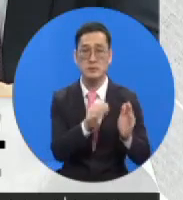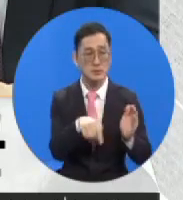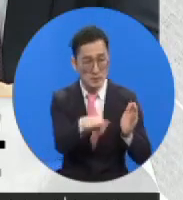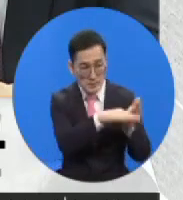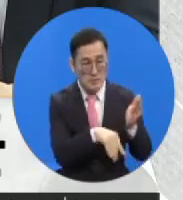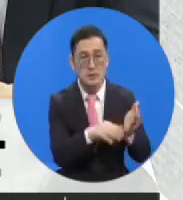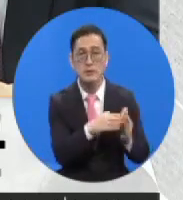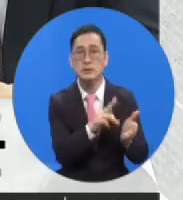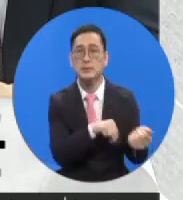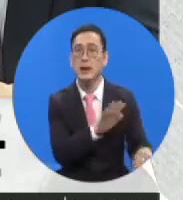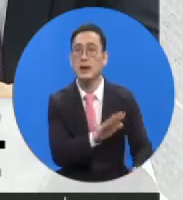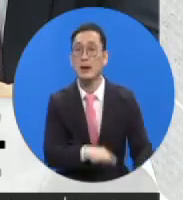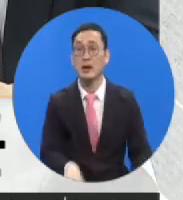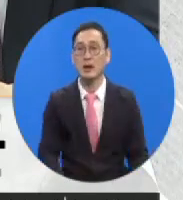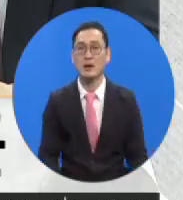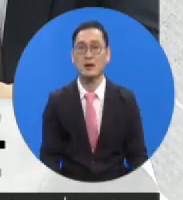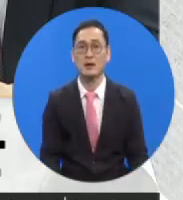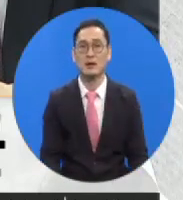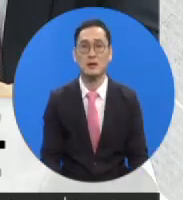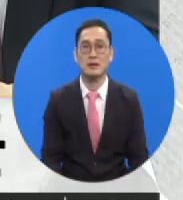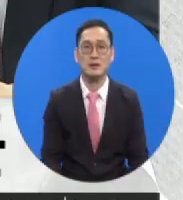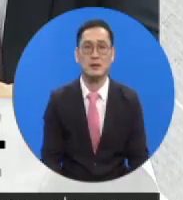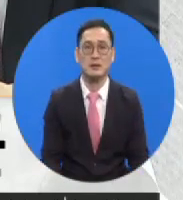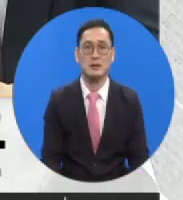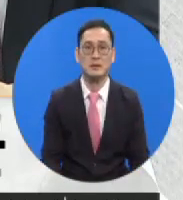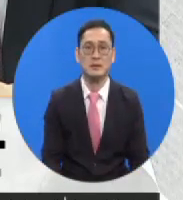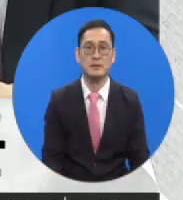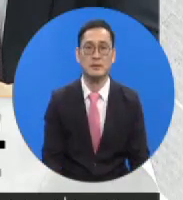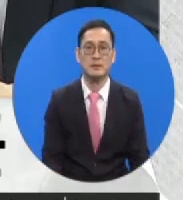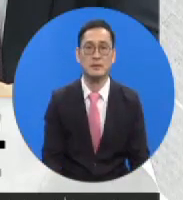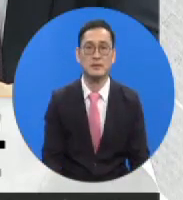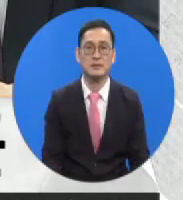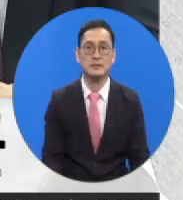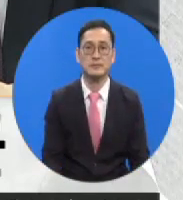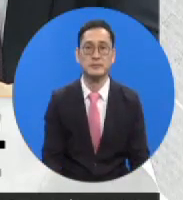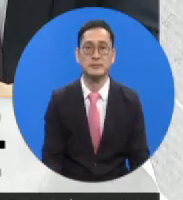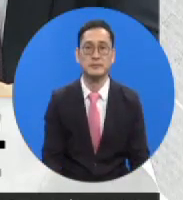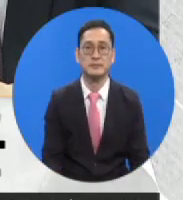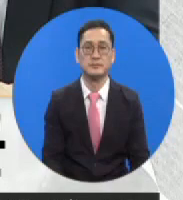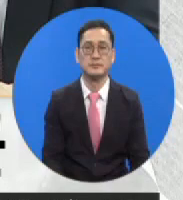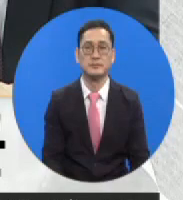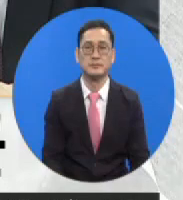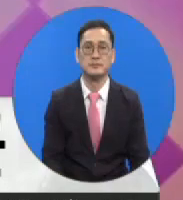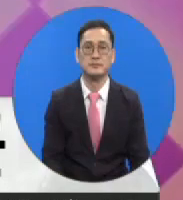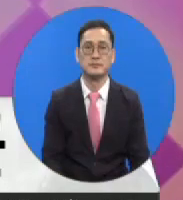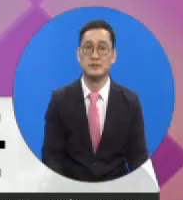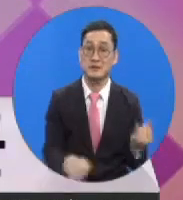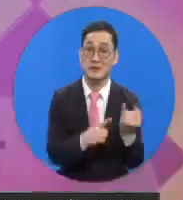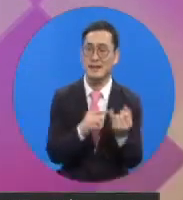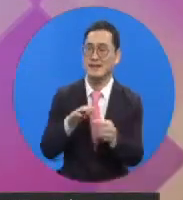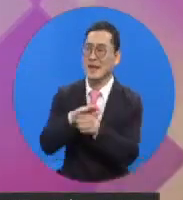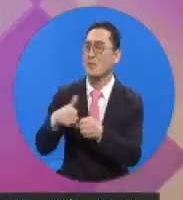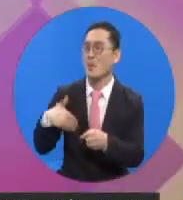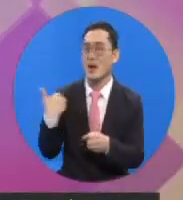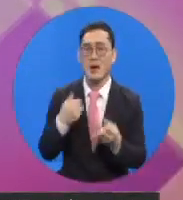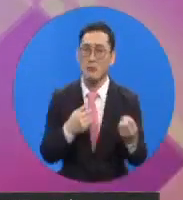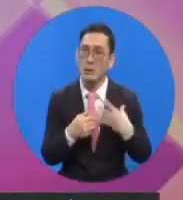또 이렇게 싹 순발력이 되게 좋은 것 같아요. 윤석열이 확실히. 김진애 의원이 왜 사랑을 모른다라는 표현을 왜 했을까요?